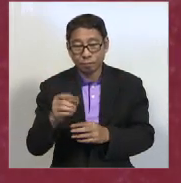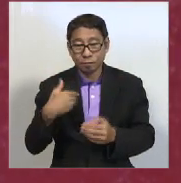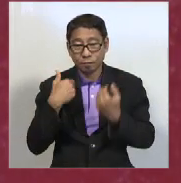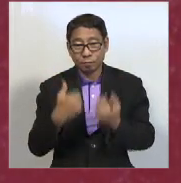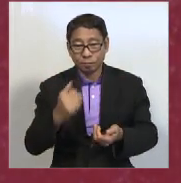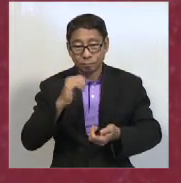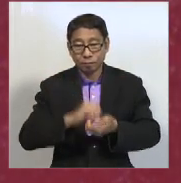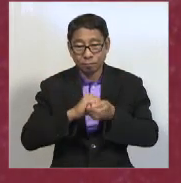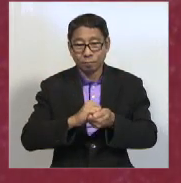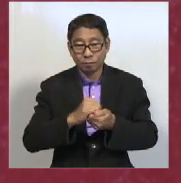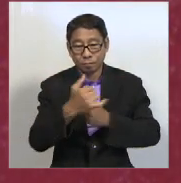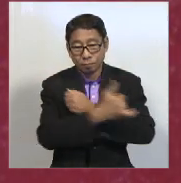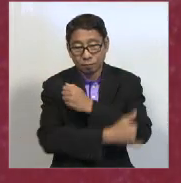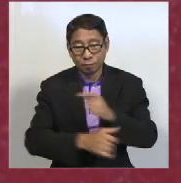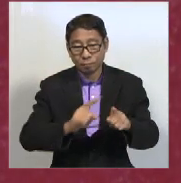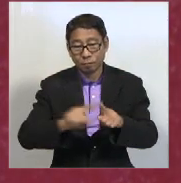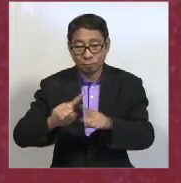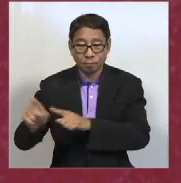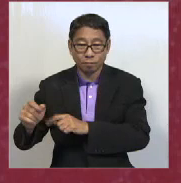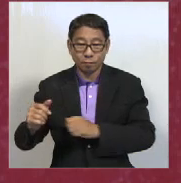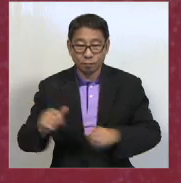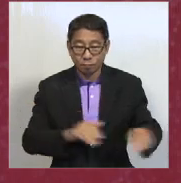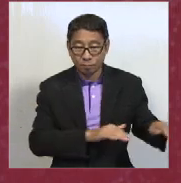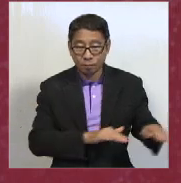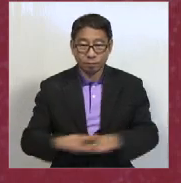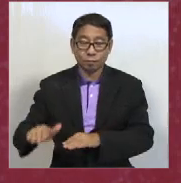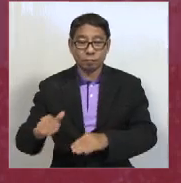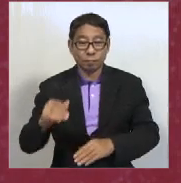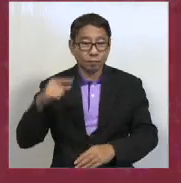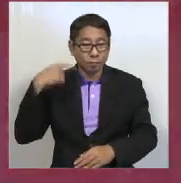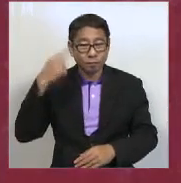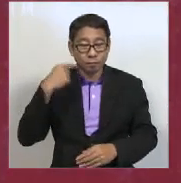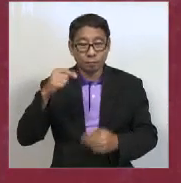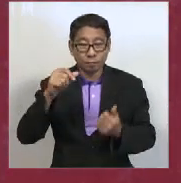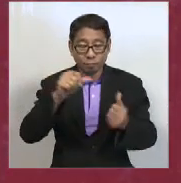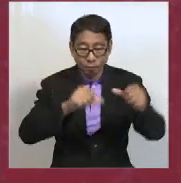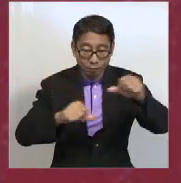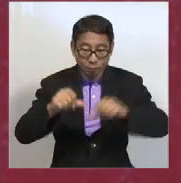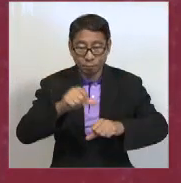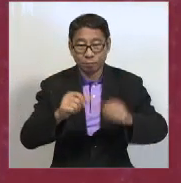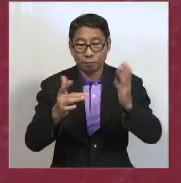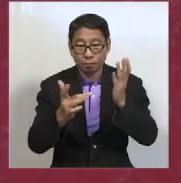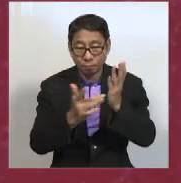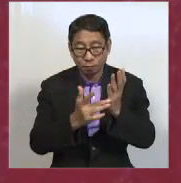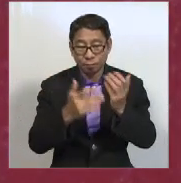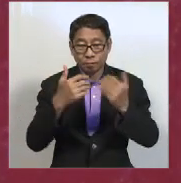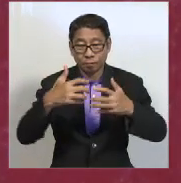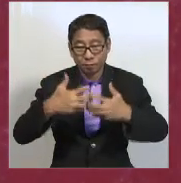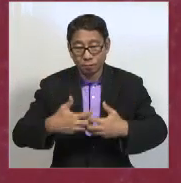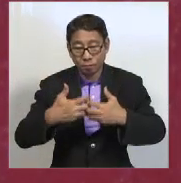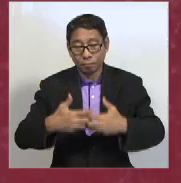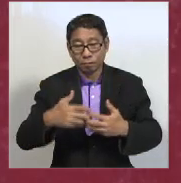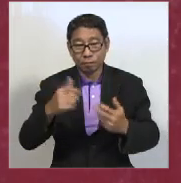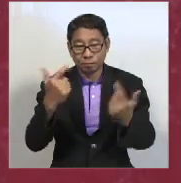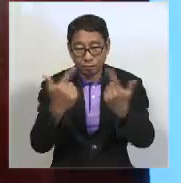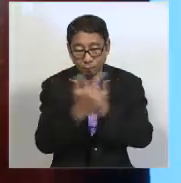งงานระหว่างประเทศจัดโครงการเตรียมความพร้อมและพัฒนาบุคลากรสตรีสาขาวิทยาศาสตร์เทคโนโลยีวิศวกรรมศาสตร์และคณิ